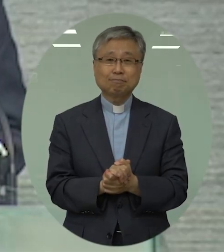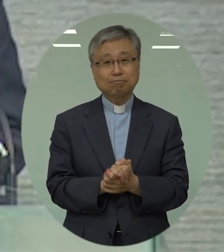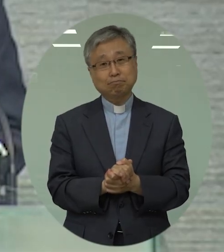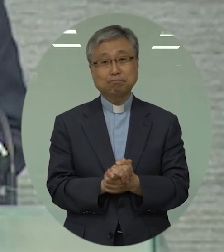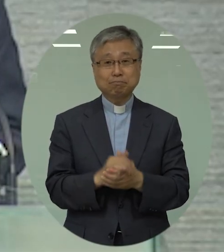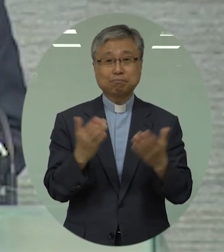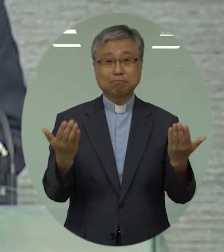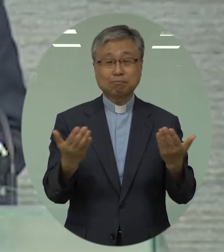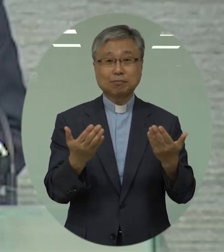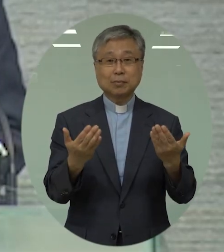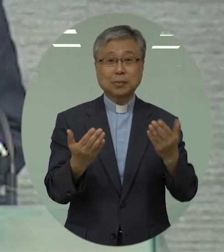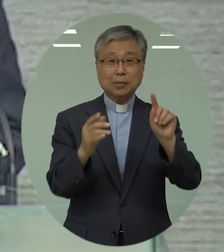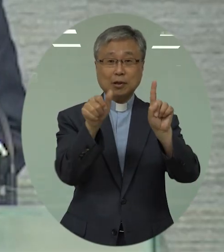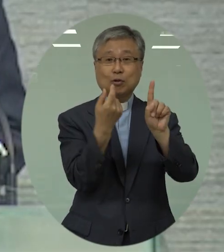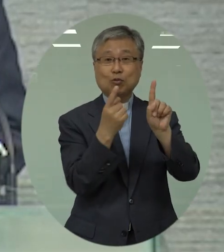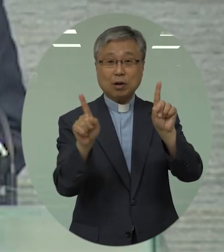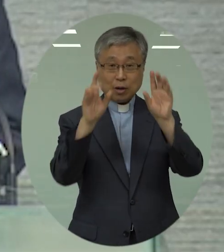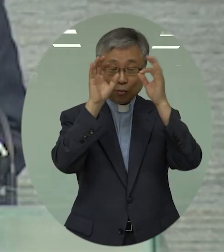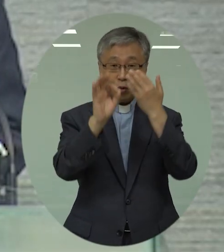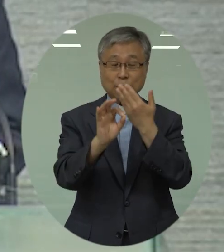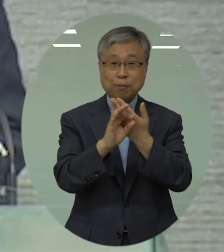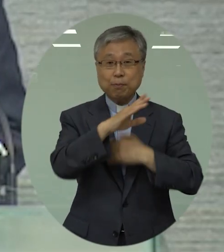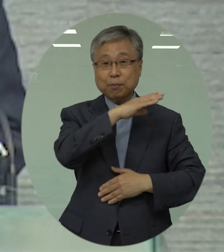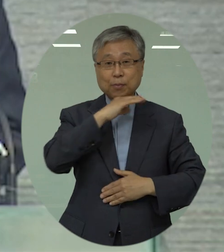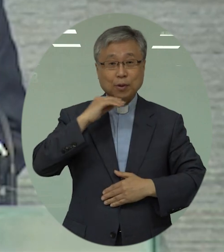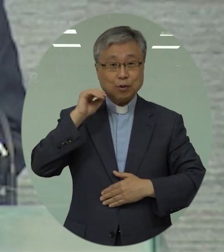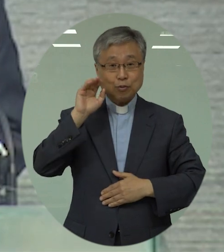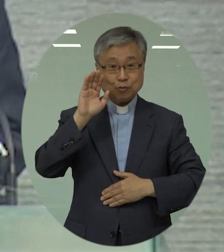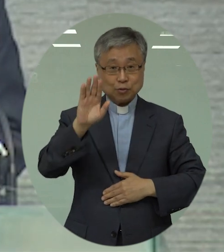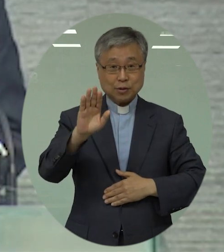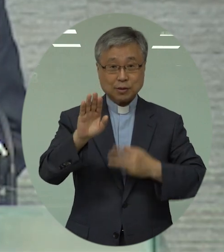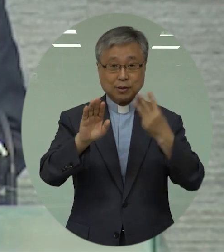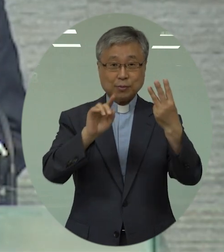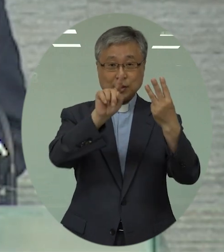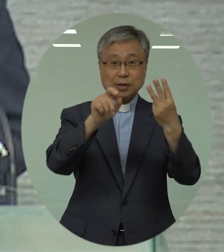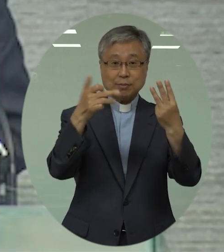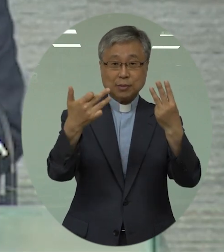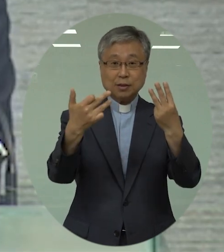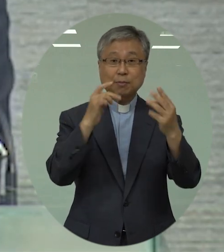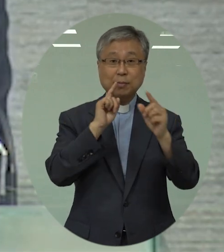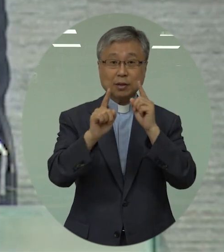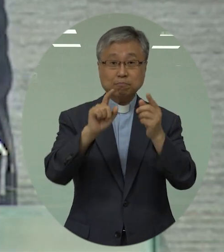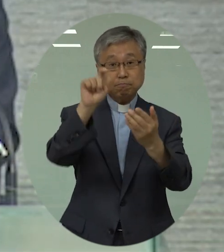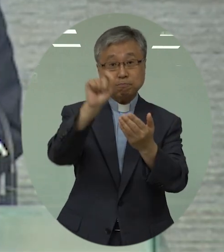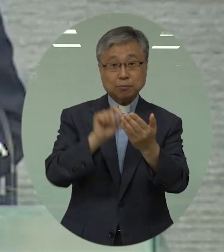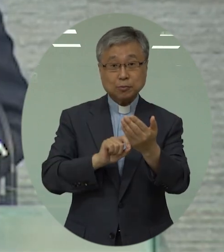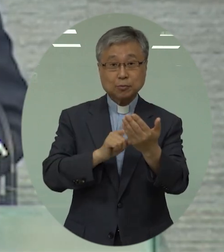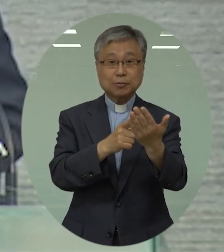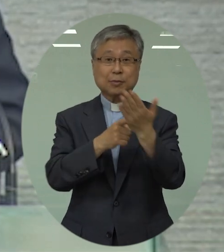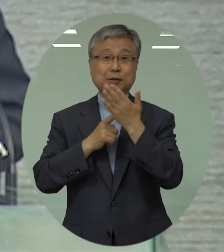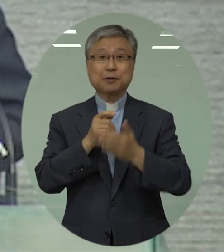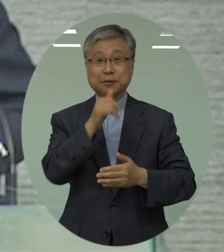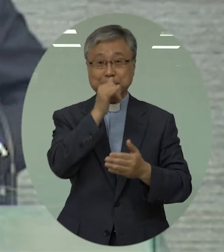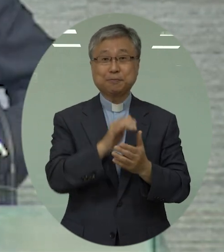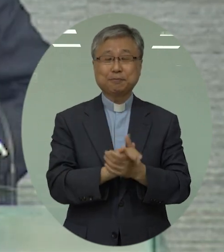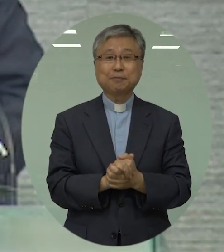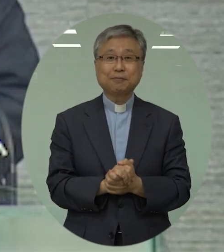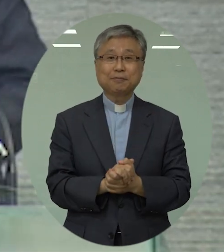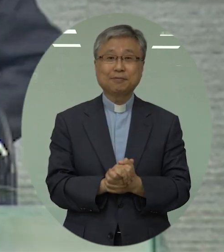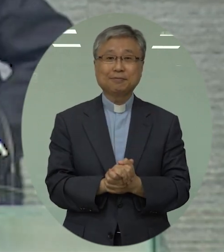그 일과 맨 처음에 보시면 베드로후서 3장 18절 말씀이 거기 기록되어 있고요.